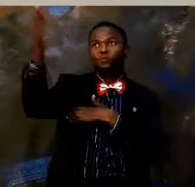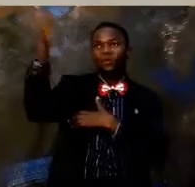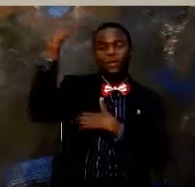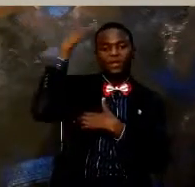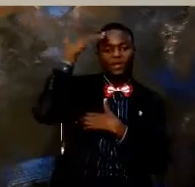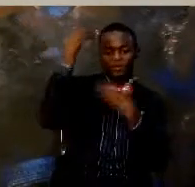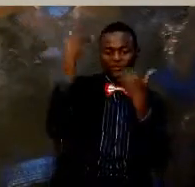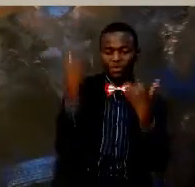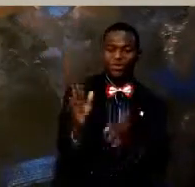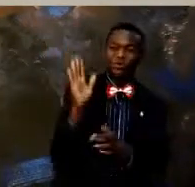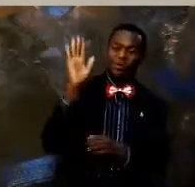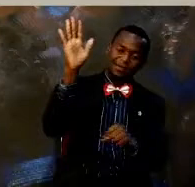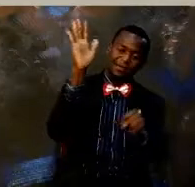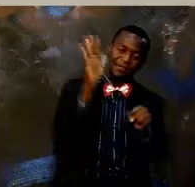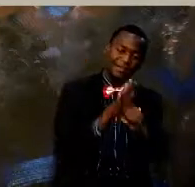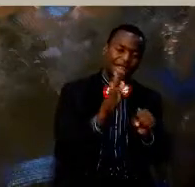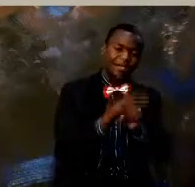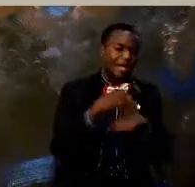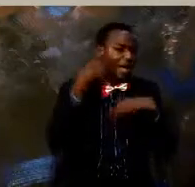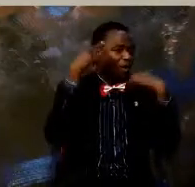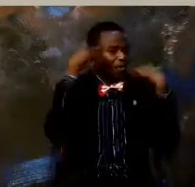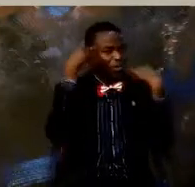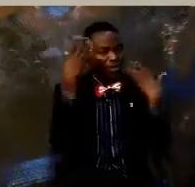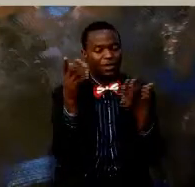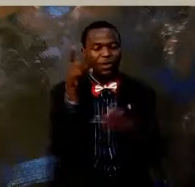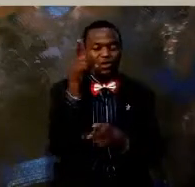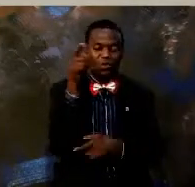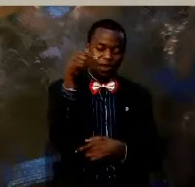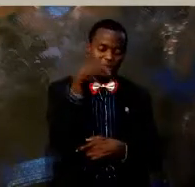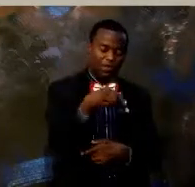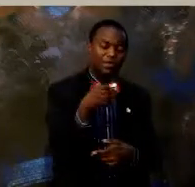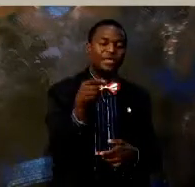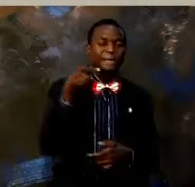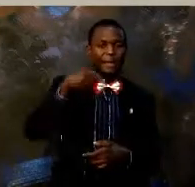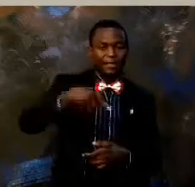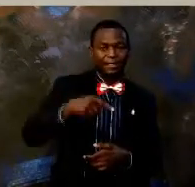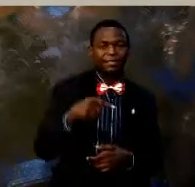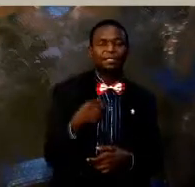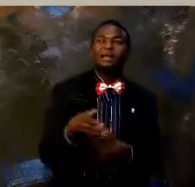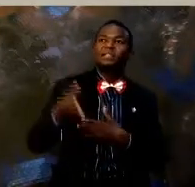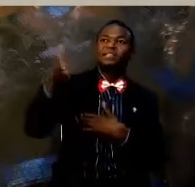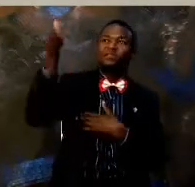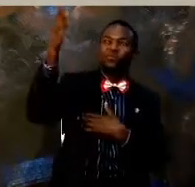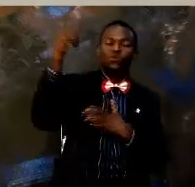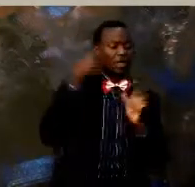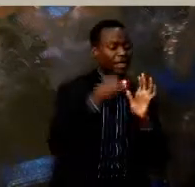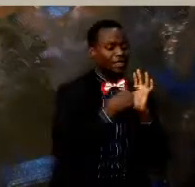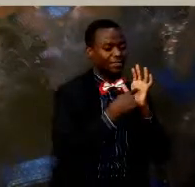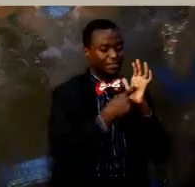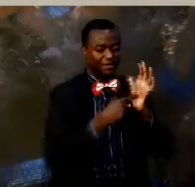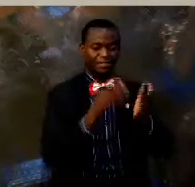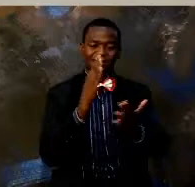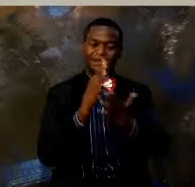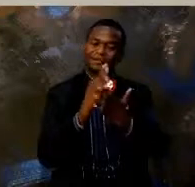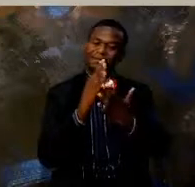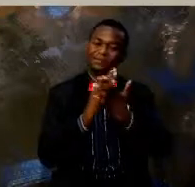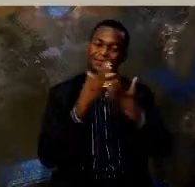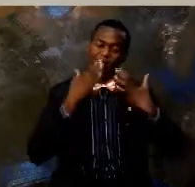watoto wake wengi hawakuelewa huyo aliyekuja Palestina ni Mungu aliyedhihirishwa katika